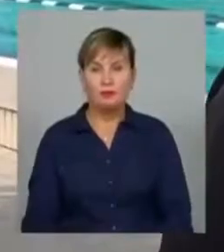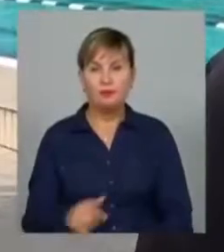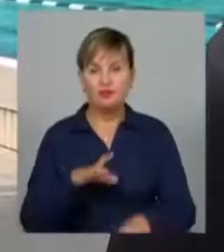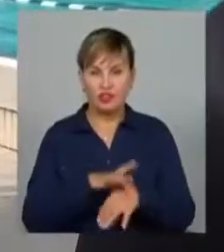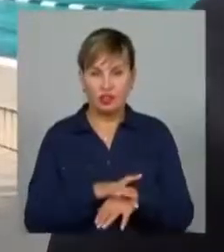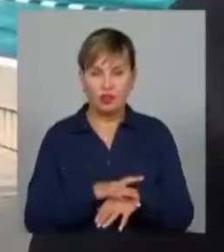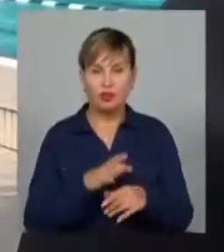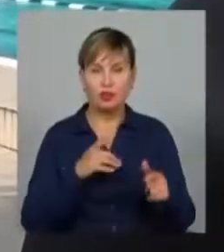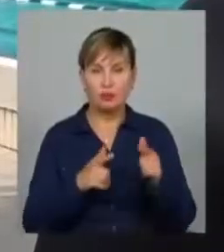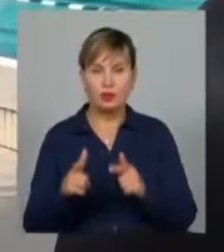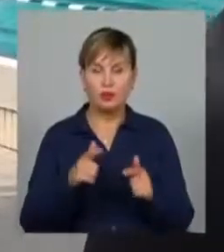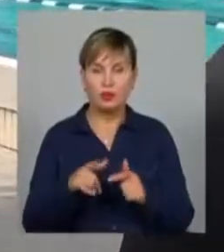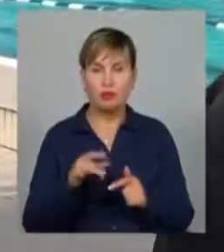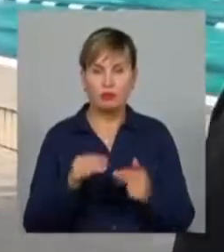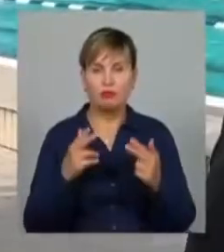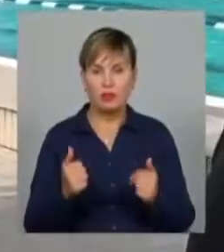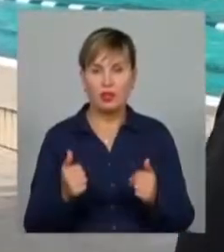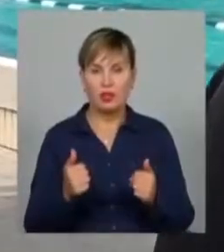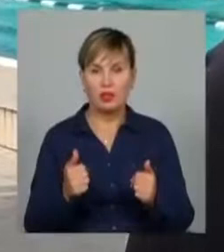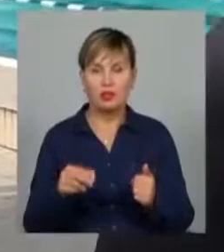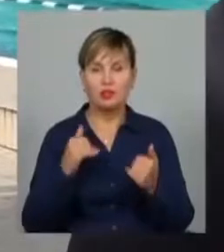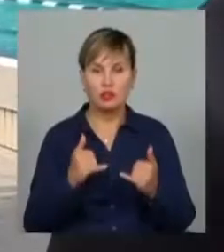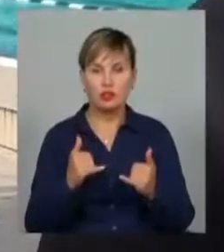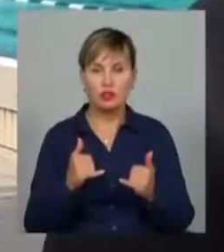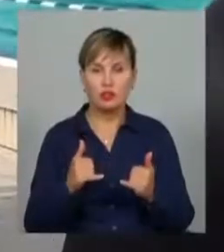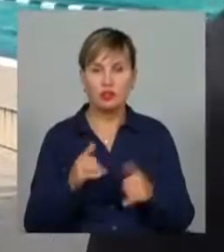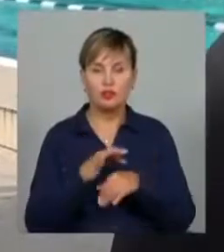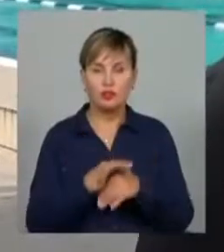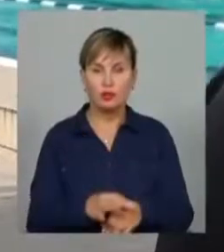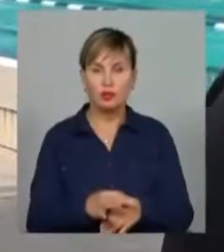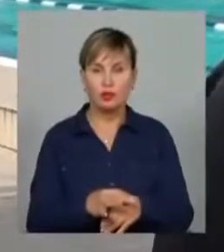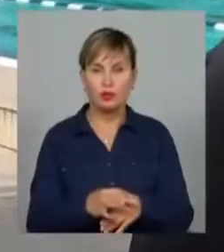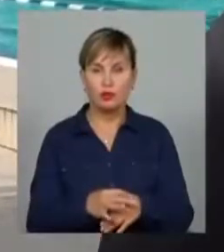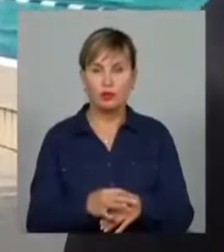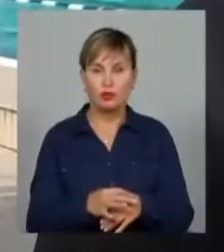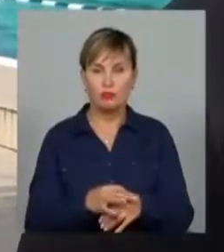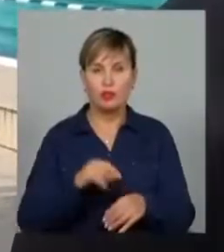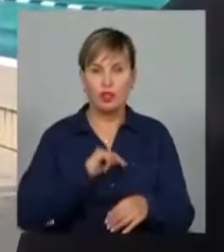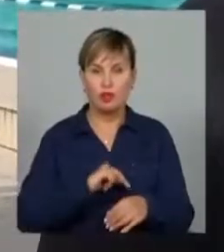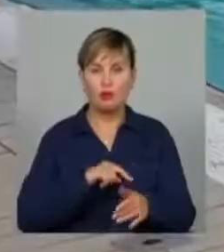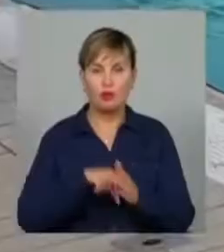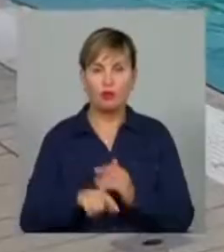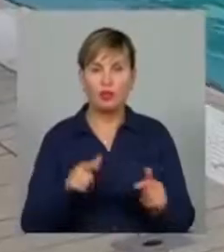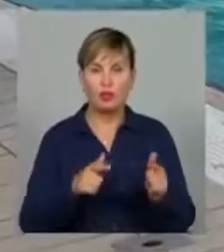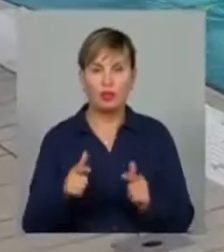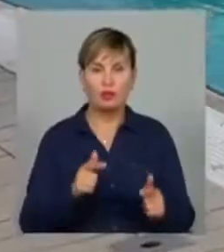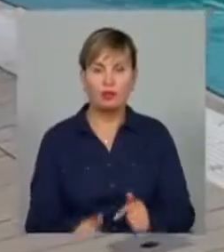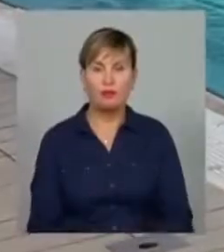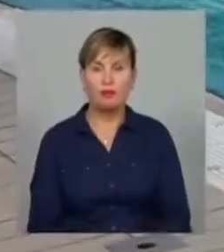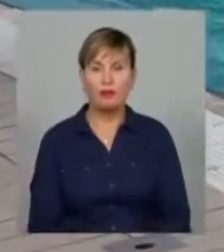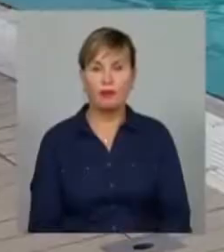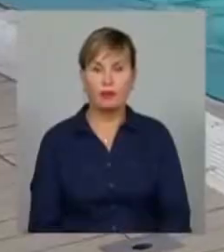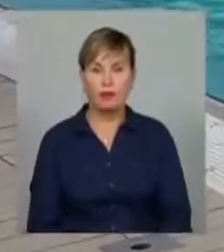тактическая подготовка, естественно, да. То есть сейчас идет функциональная такая подготовка.